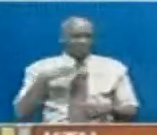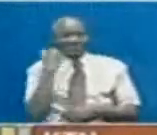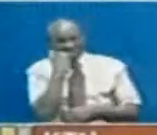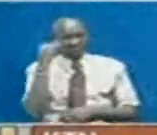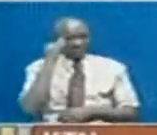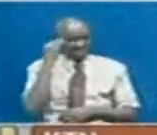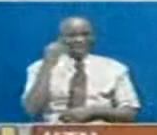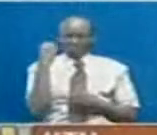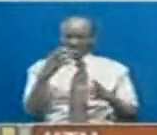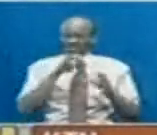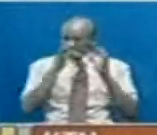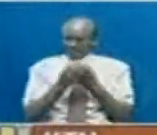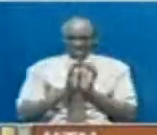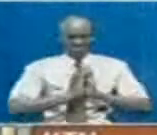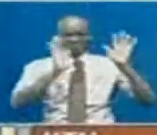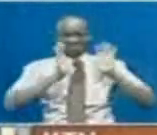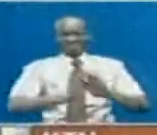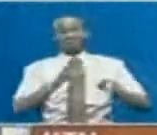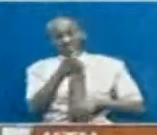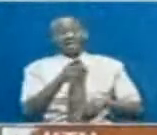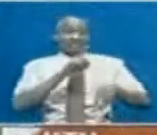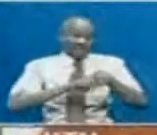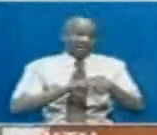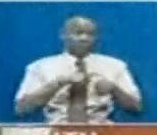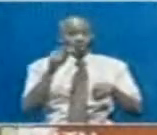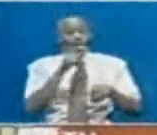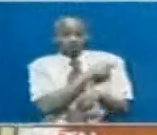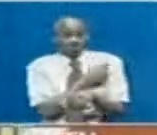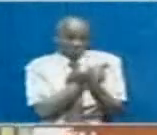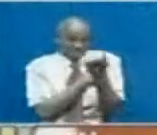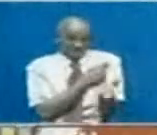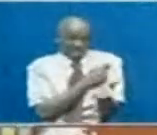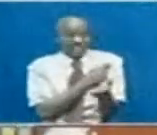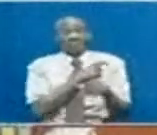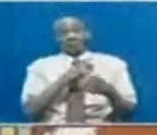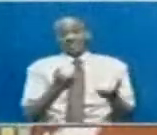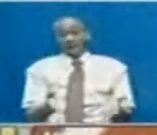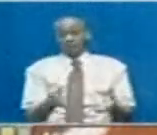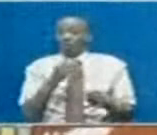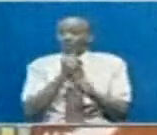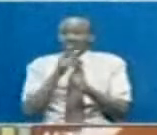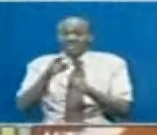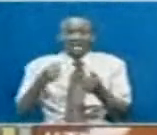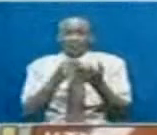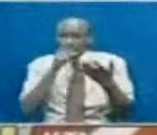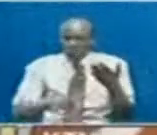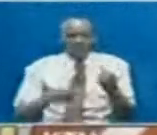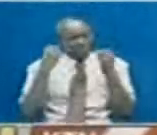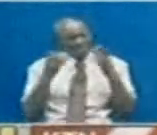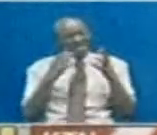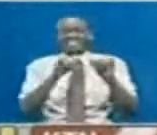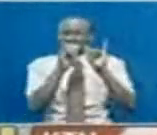na hata kukataliwa na jamaa zao baada ya kupona pindi wanaporejea majumbani mwao, hali inayopelekea wengine kubakia